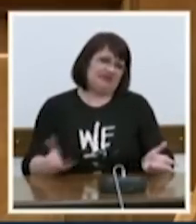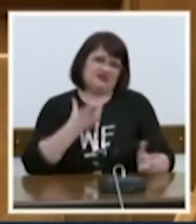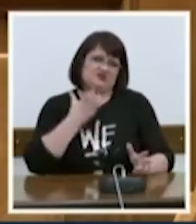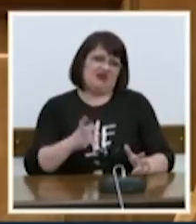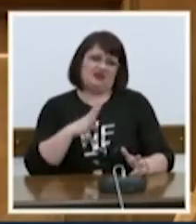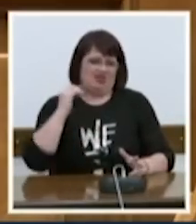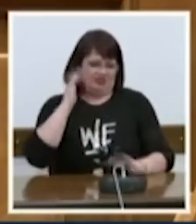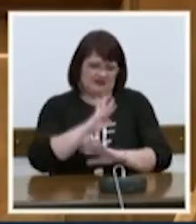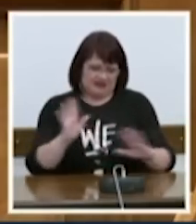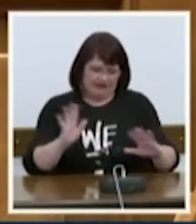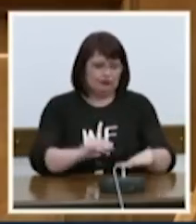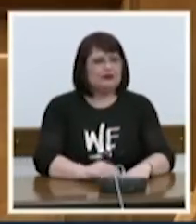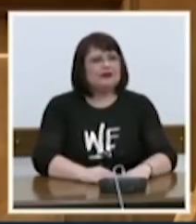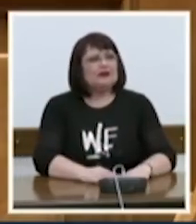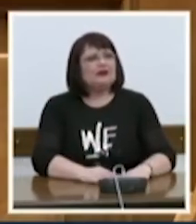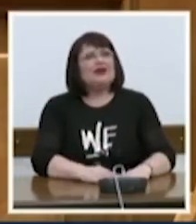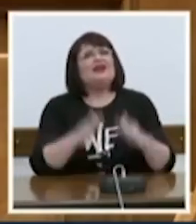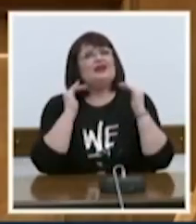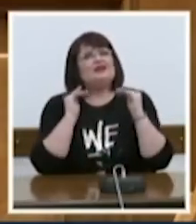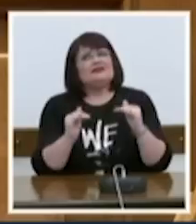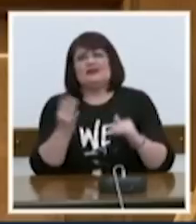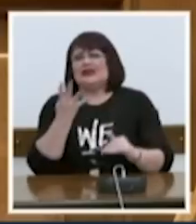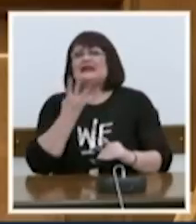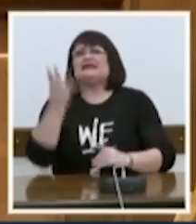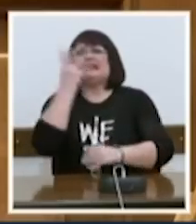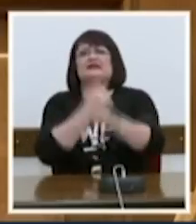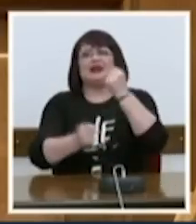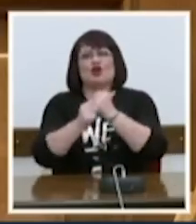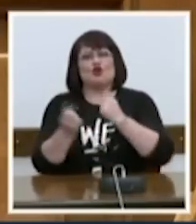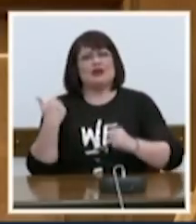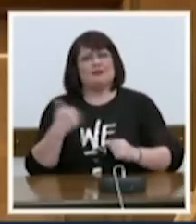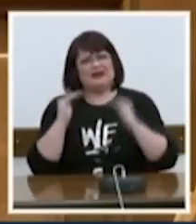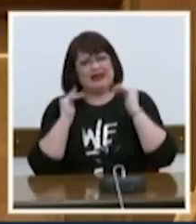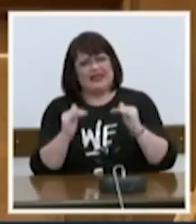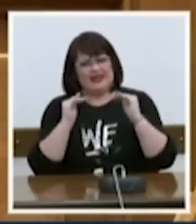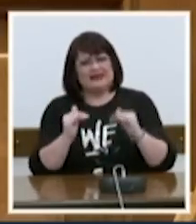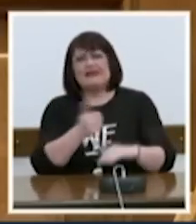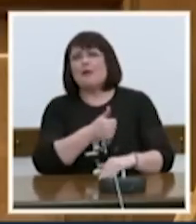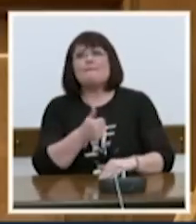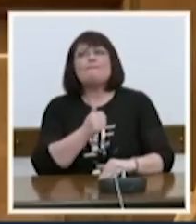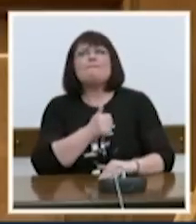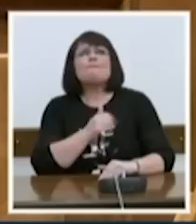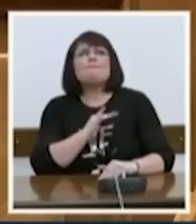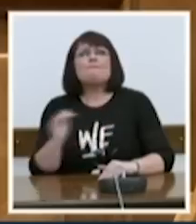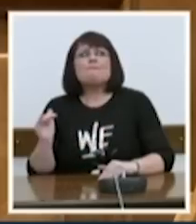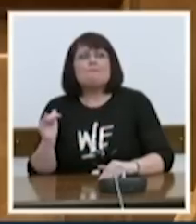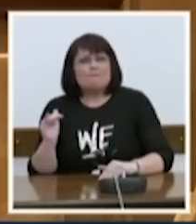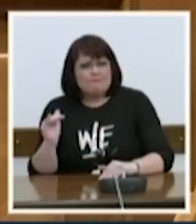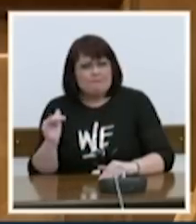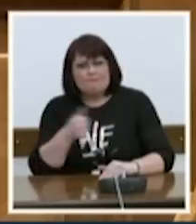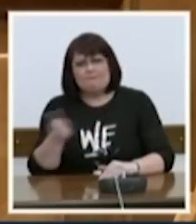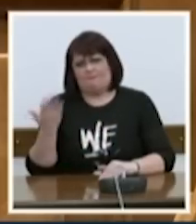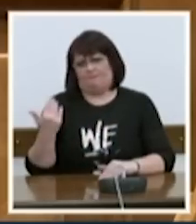Βέβαια, τα ίδια λέγατε περίπου πριν 4 χρόνια, πριν μας πείτε για τις διάφορες